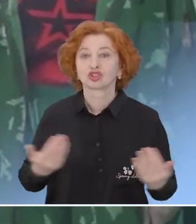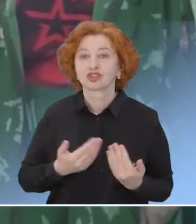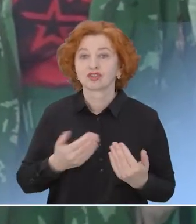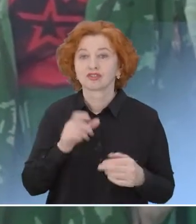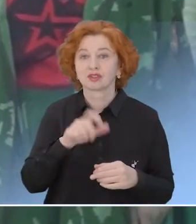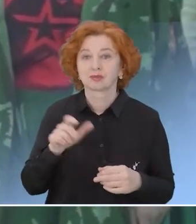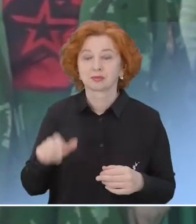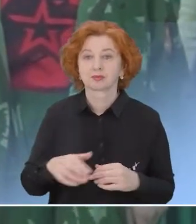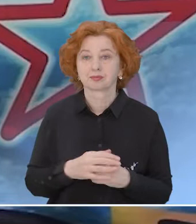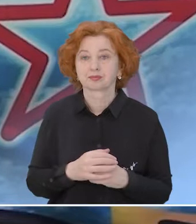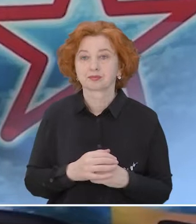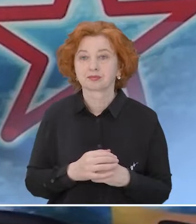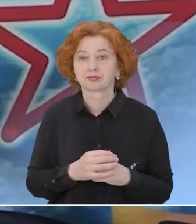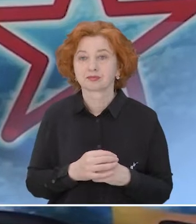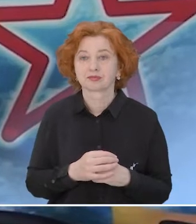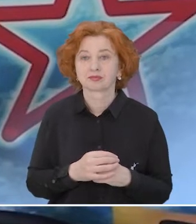нужно живым.